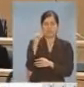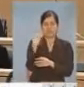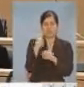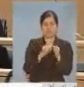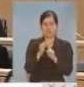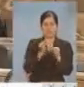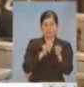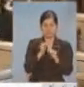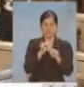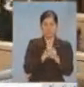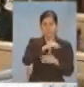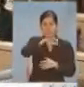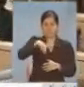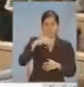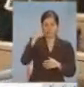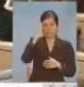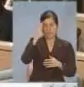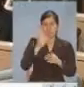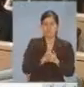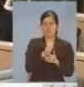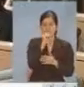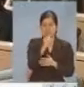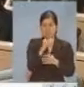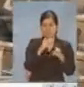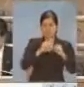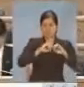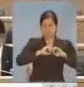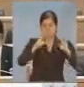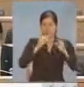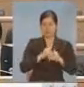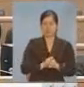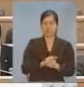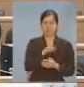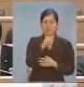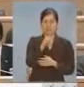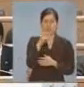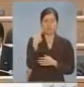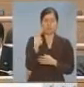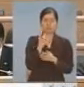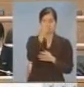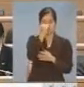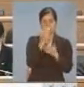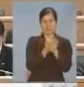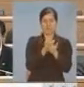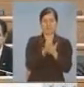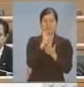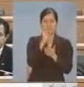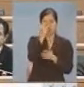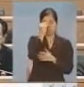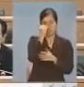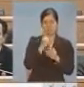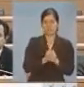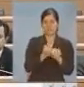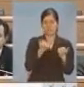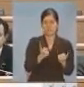65ล้านคนและต้องตอบแก่รัฐสภาแห่งนี้ให้ชัดเจนคำถามแรกก็คือทำไมต้องกู้คะประเทศไทยก